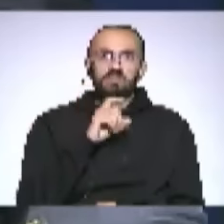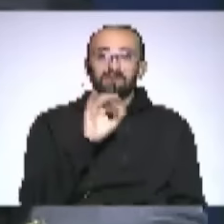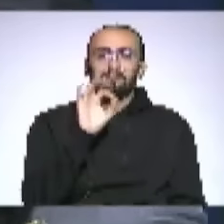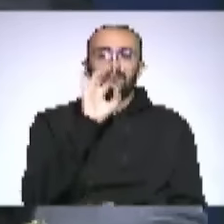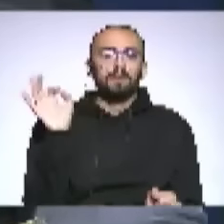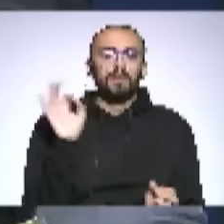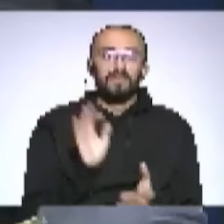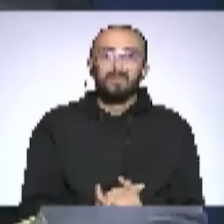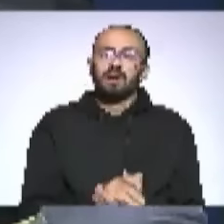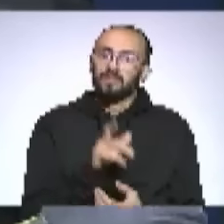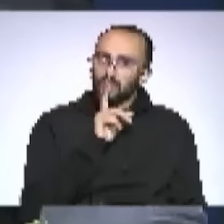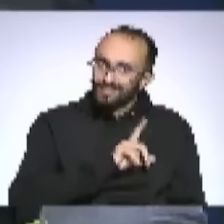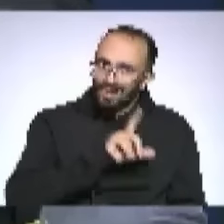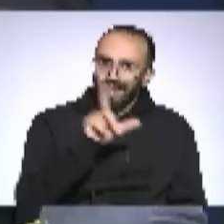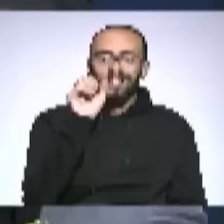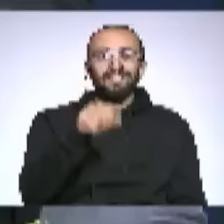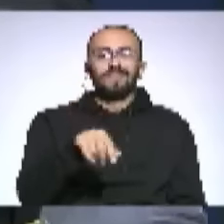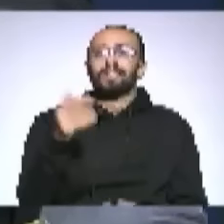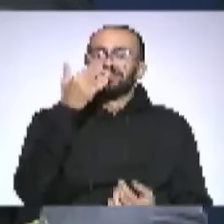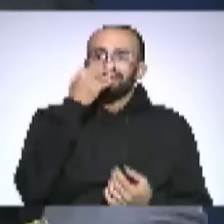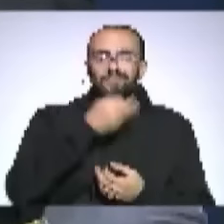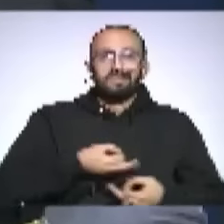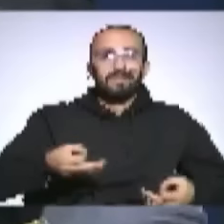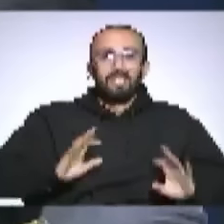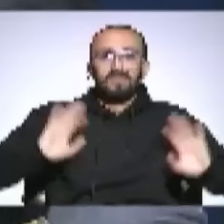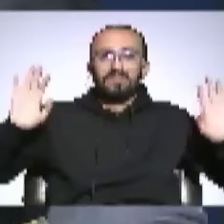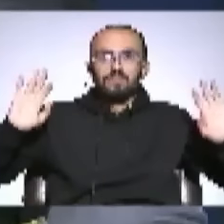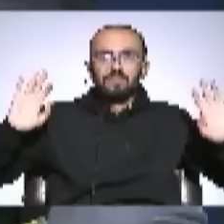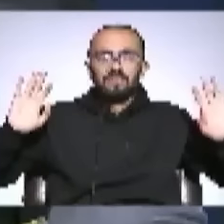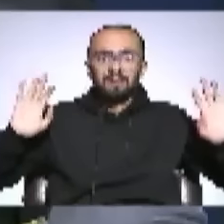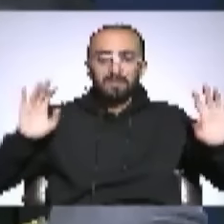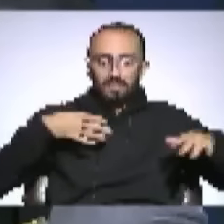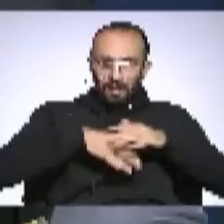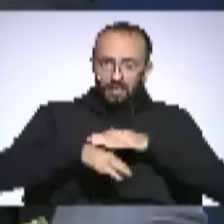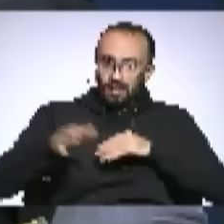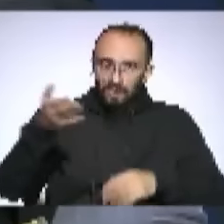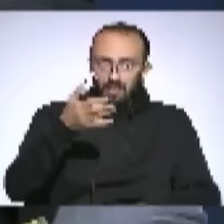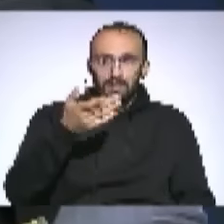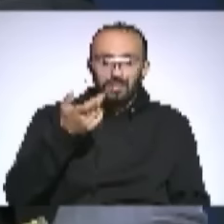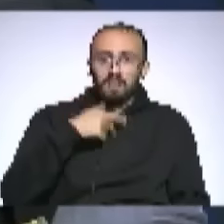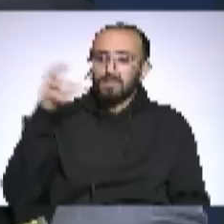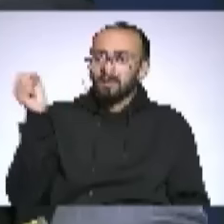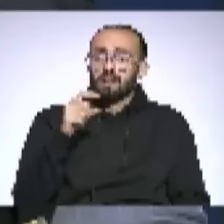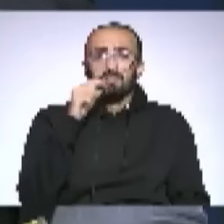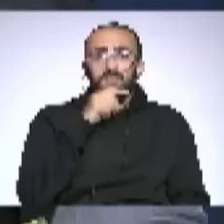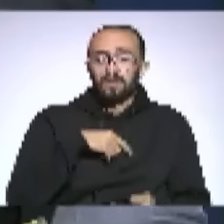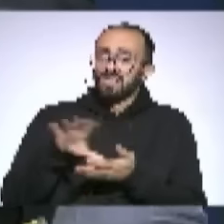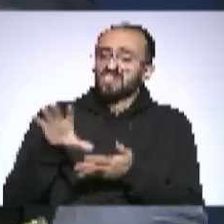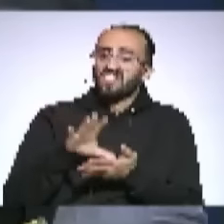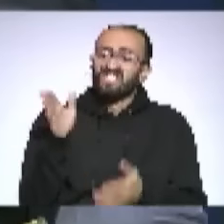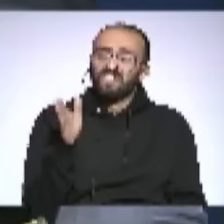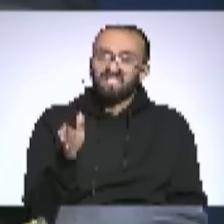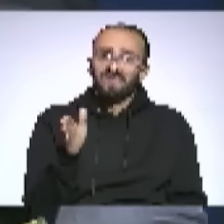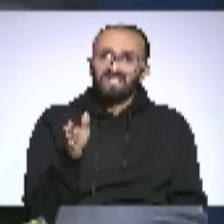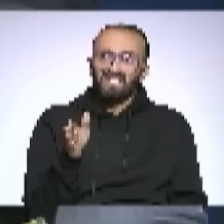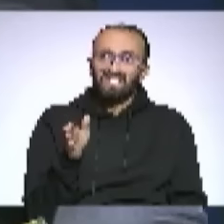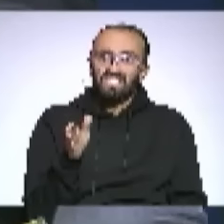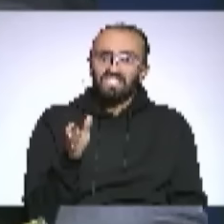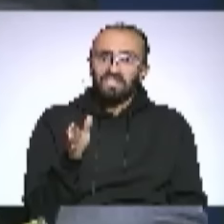ايو ايوه معنى صح كده يعني انا رايي لا من الاخر لما بنقوله اتجوز وحدت فرحك قاللك اناج واحده اسرف عليها